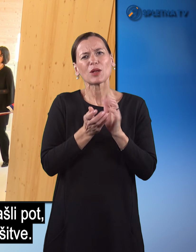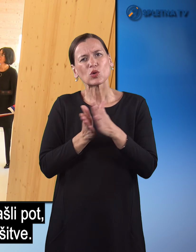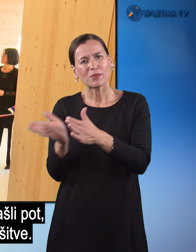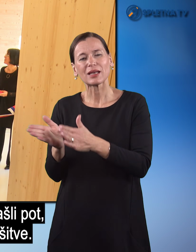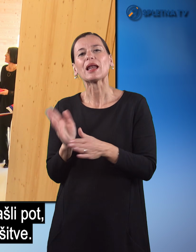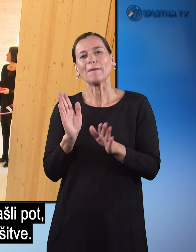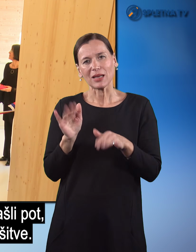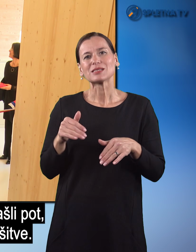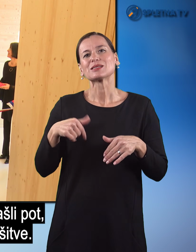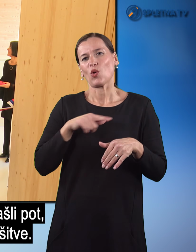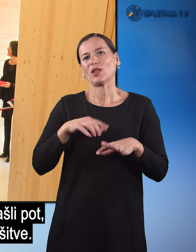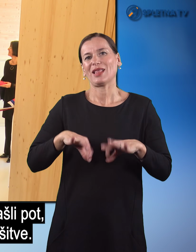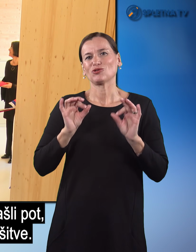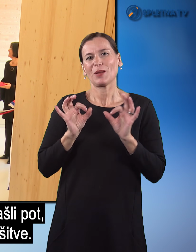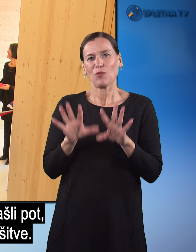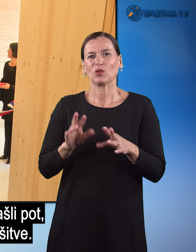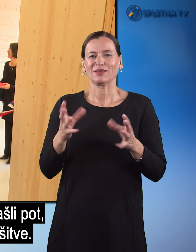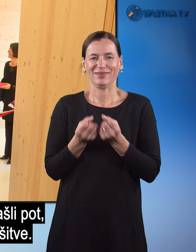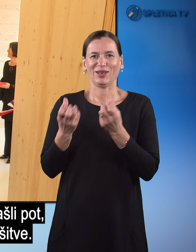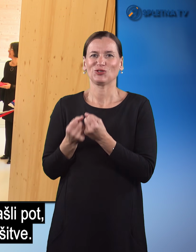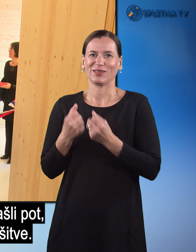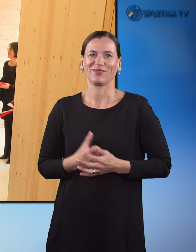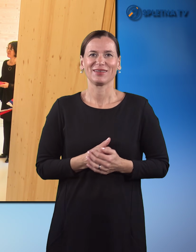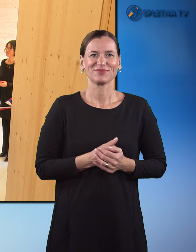smo našli pot, smo našli rešitve.